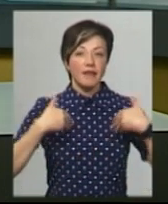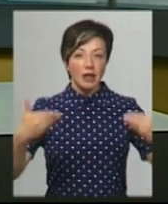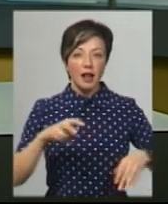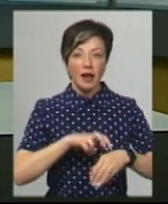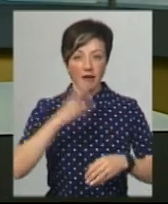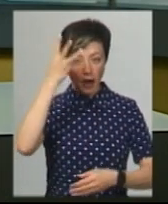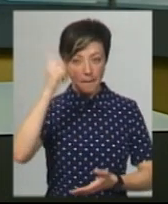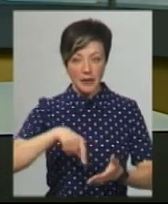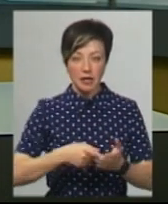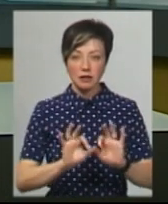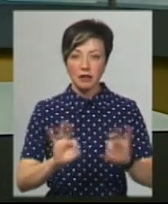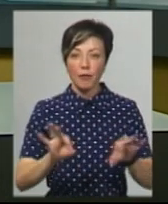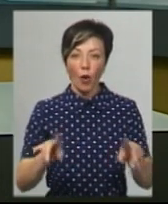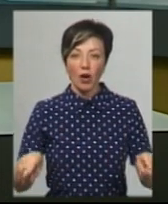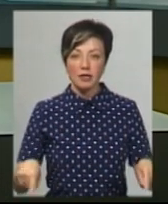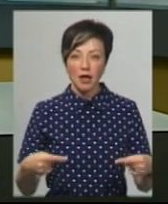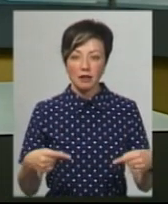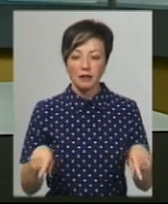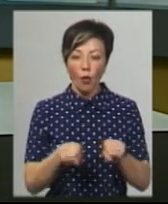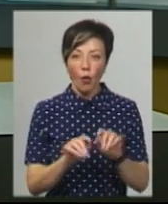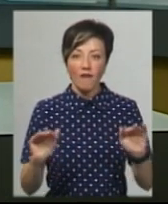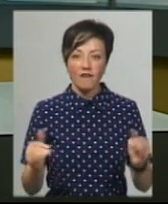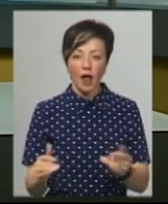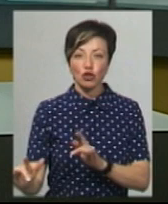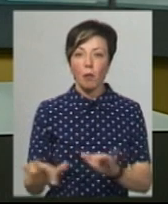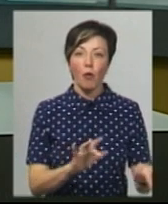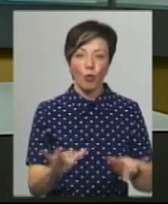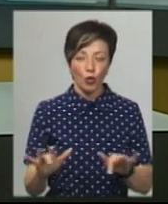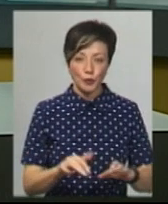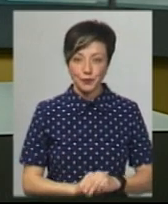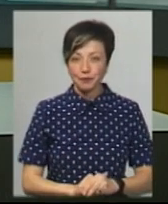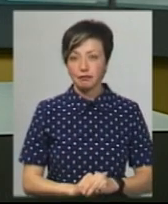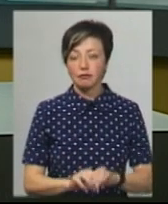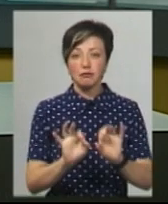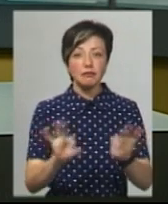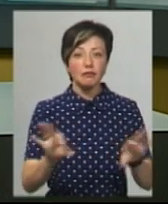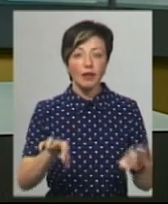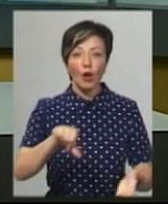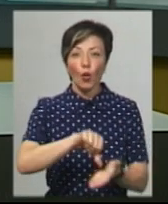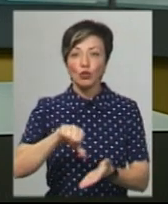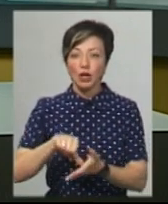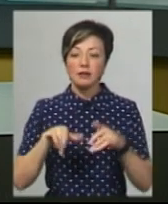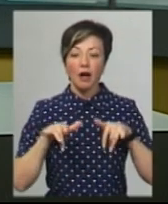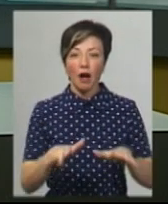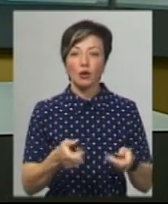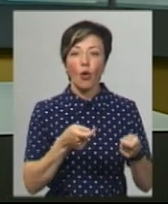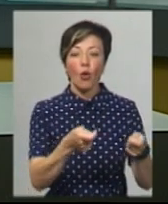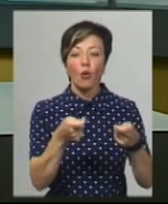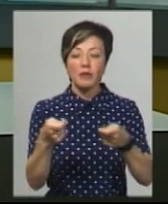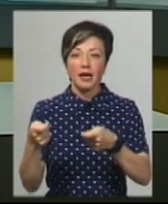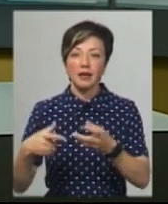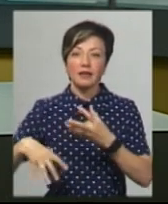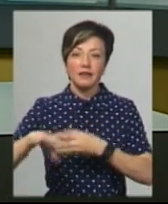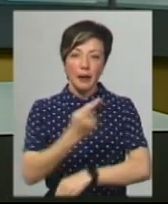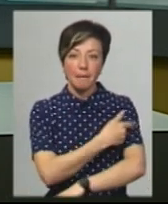це Суспільному сказала організаторка такого флешмобу Анастасія Козак. За її словами, учасники акції об'їхали усі